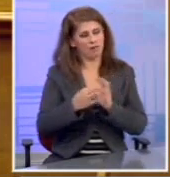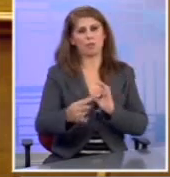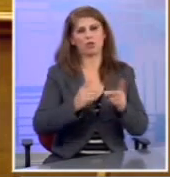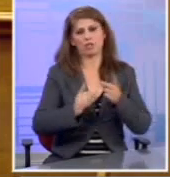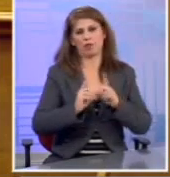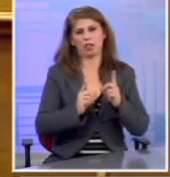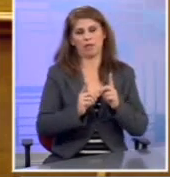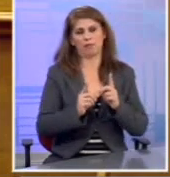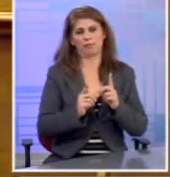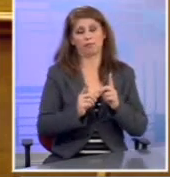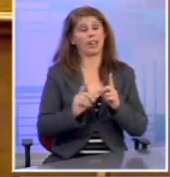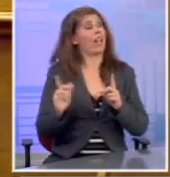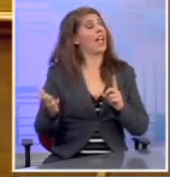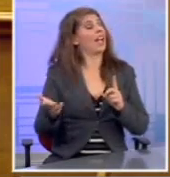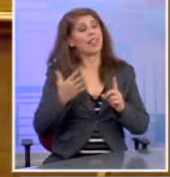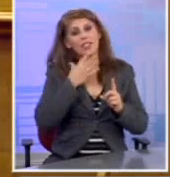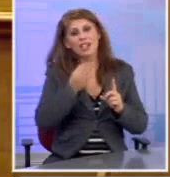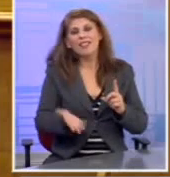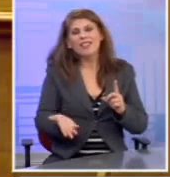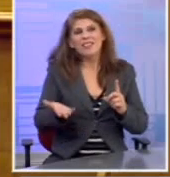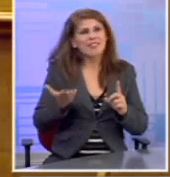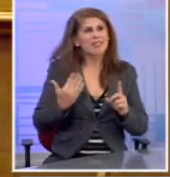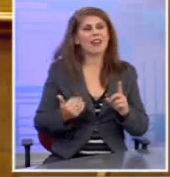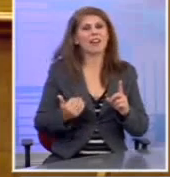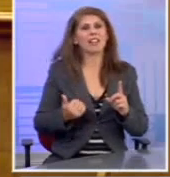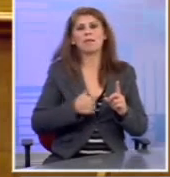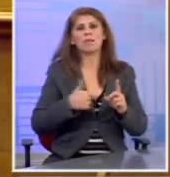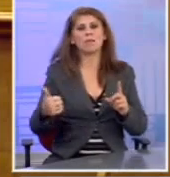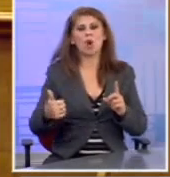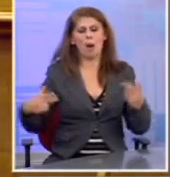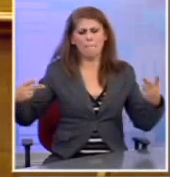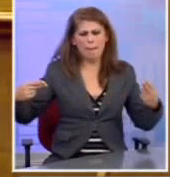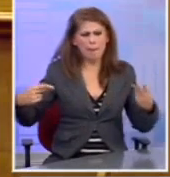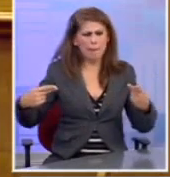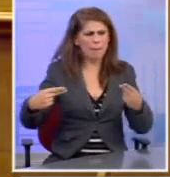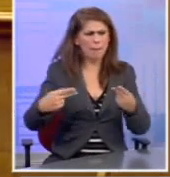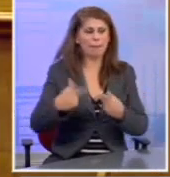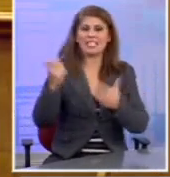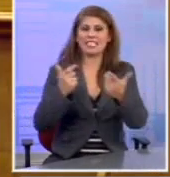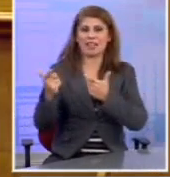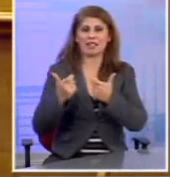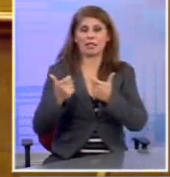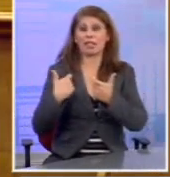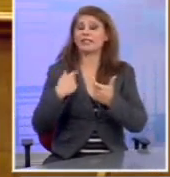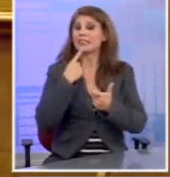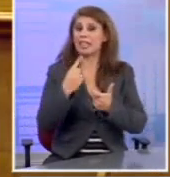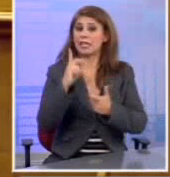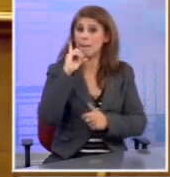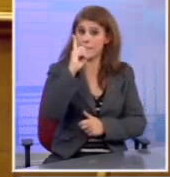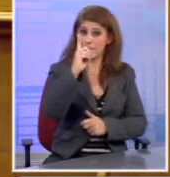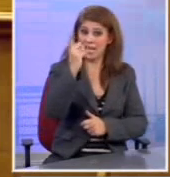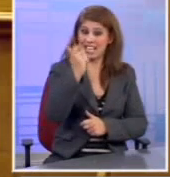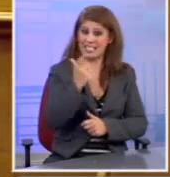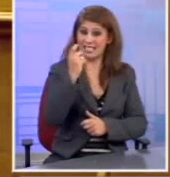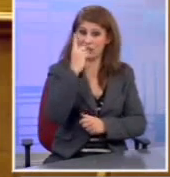συμφωνία, δεν θα έχει δηλαδή παρά να πετσοκόψει τις συντάξεις. Έλεγε: μία σύνταξη το